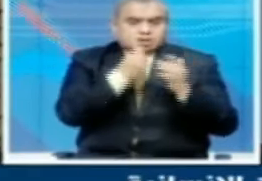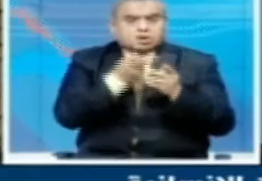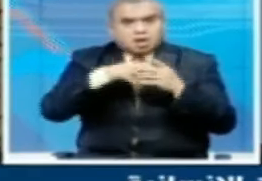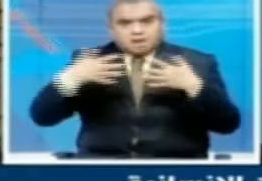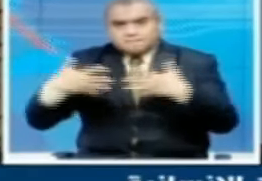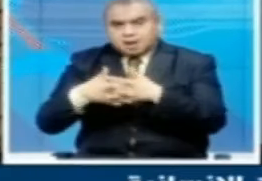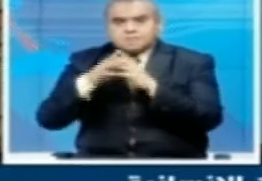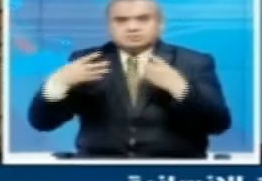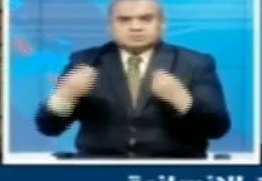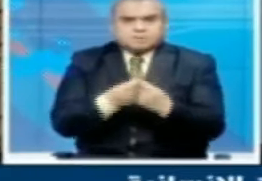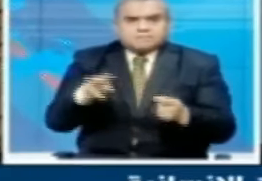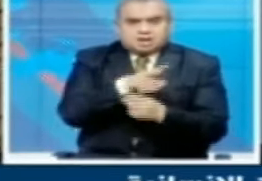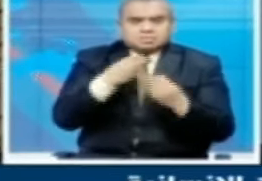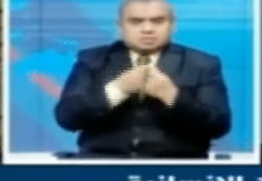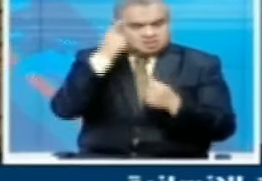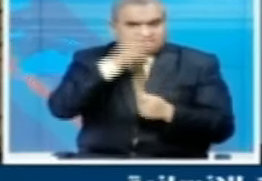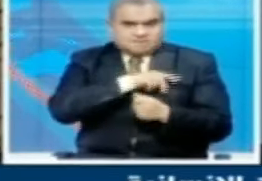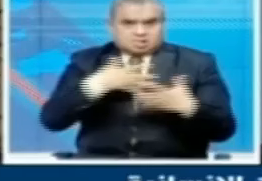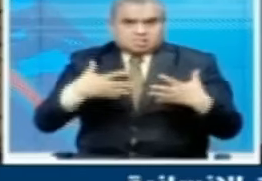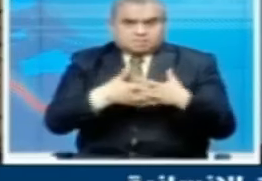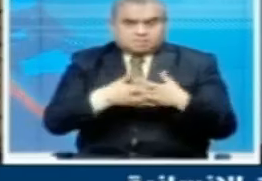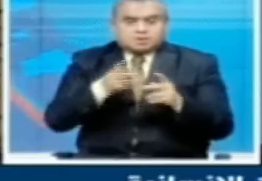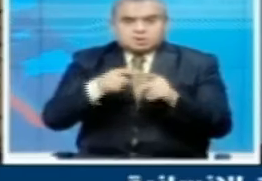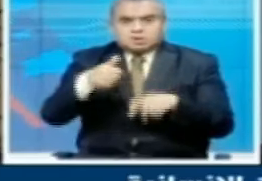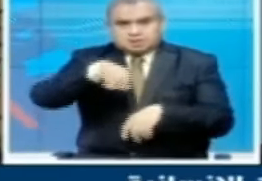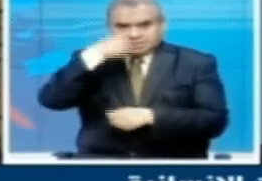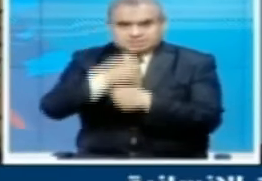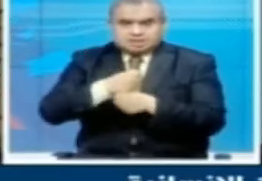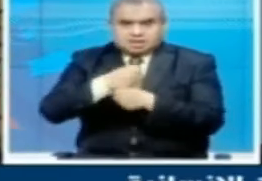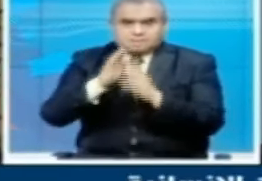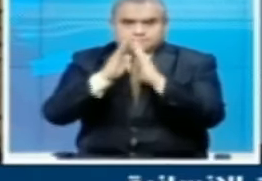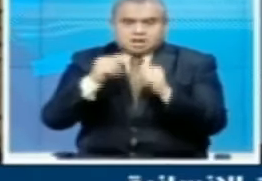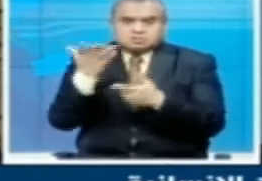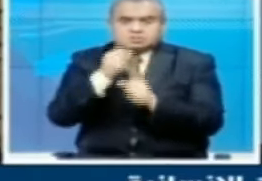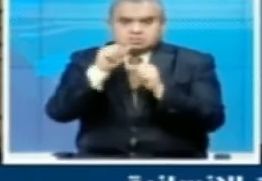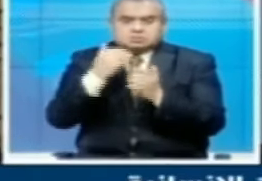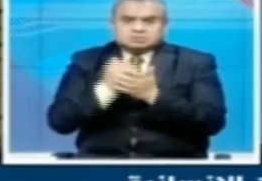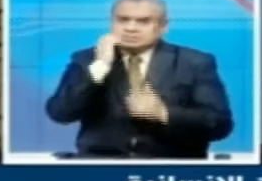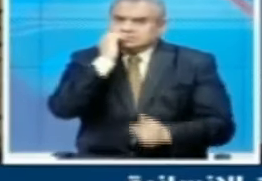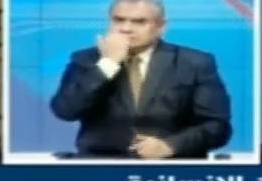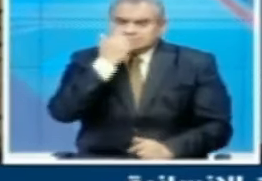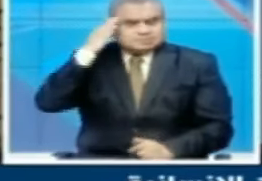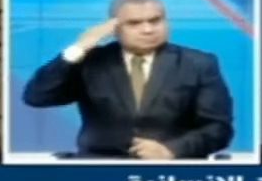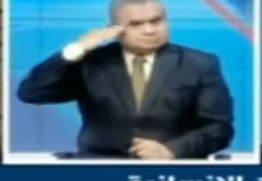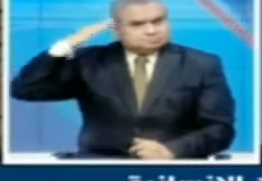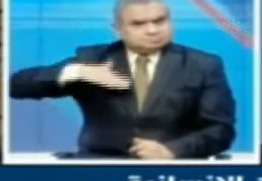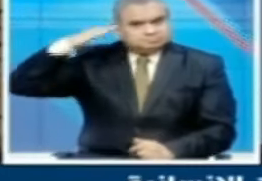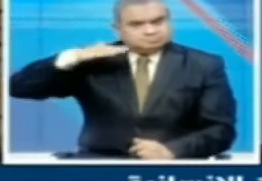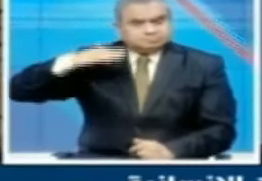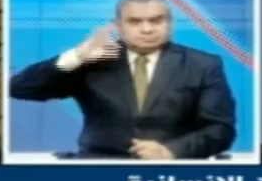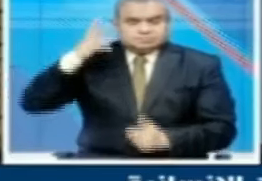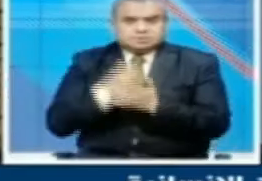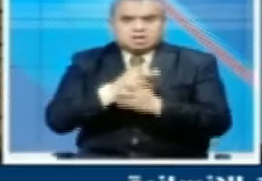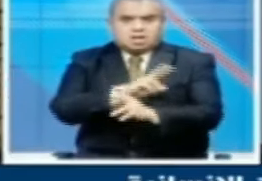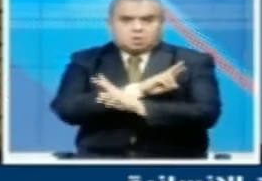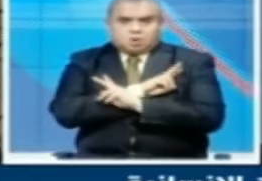لأمن مصر القومي. وكذلك موقفنا الثابت بالإصرار والعمل المكثف لوقف